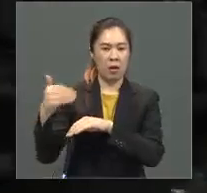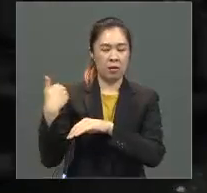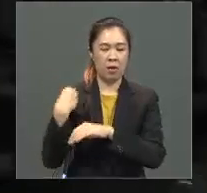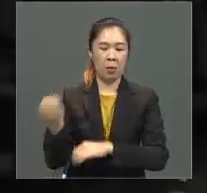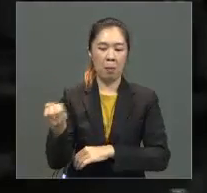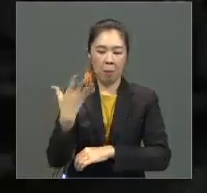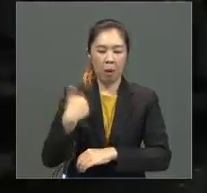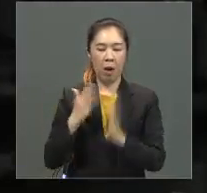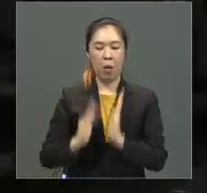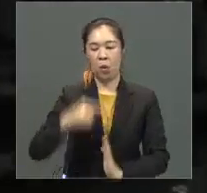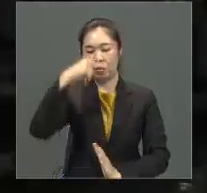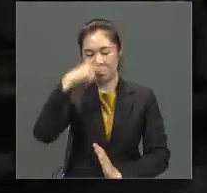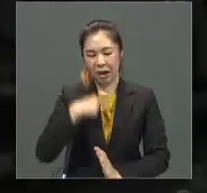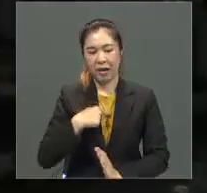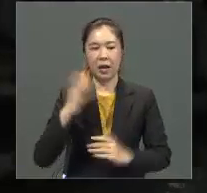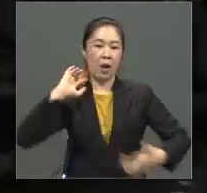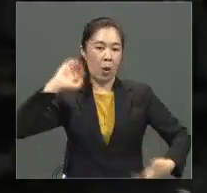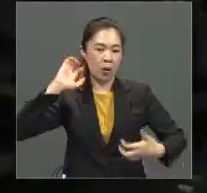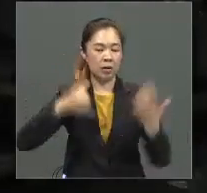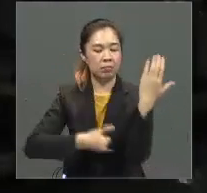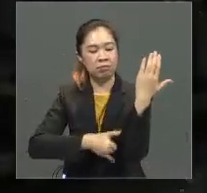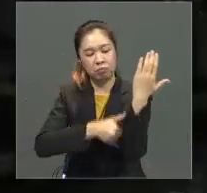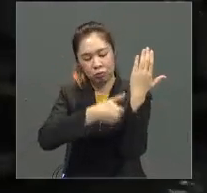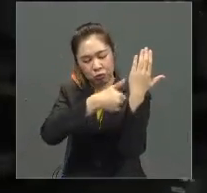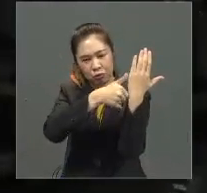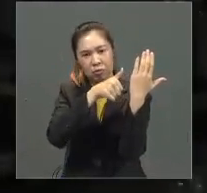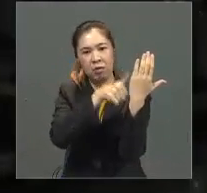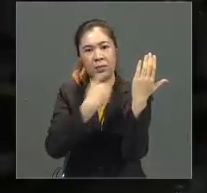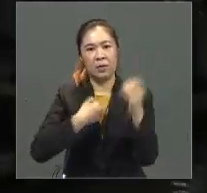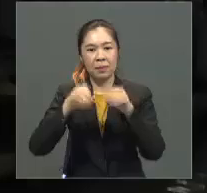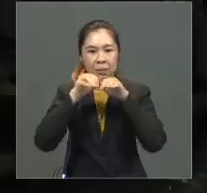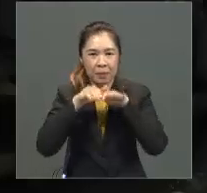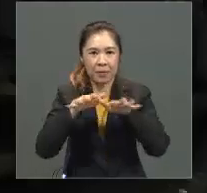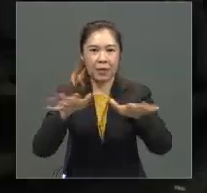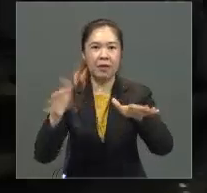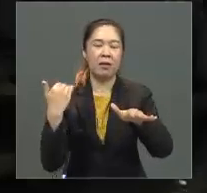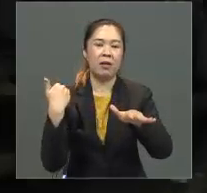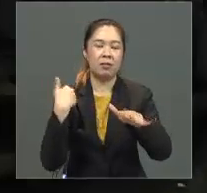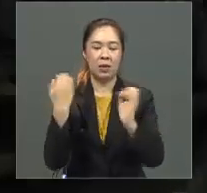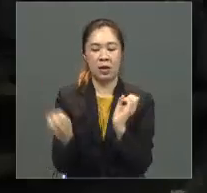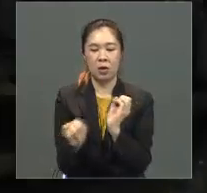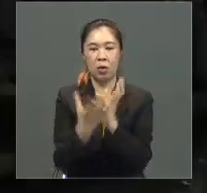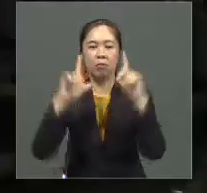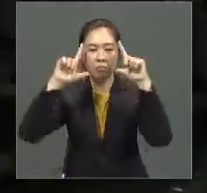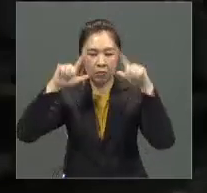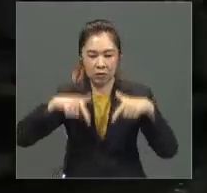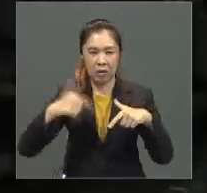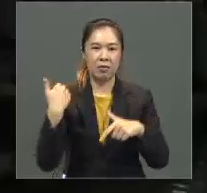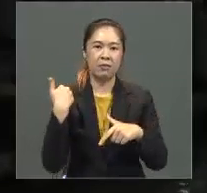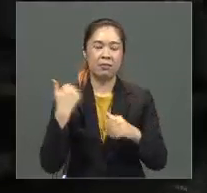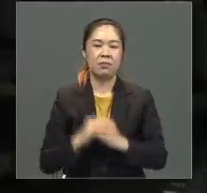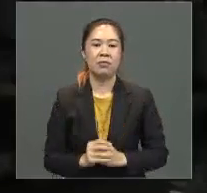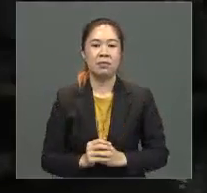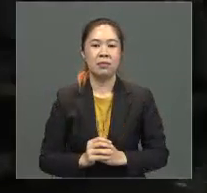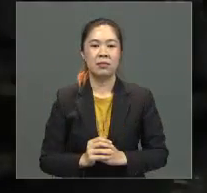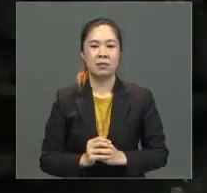ยเราเอาลิงมาเก็บมะพร้าวก็เลยออกสื่อออกอะไรมันสร้างความเสื่อมเสียครับมะพร้าวแกงแต่ถ้าจริงๆ